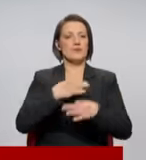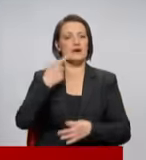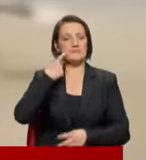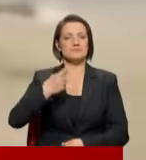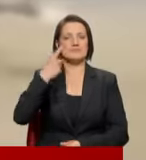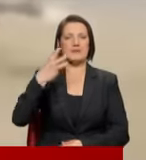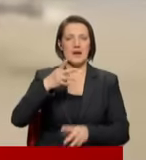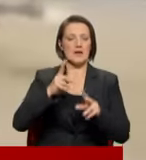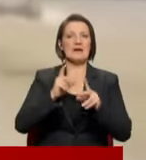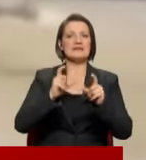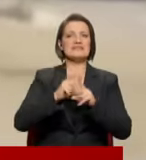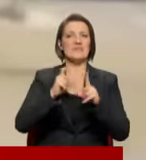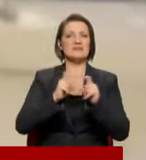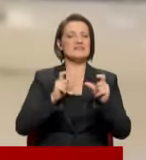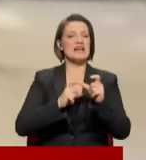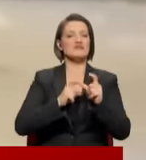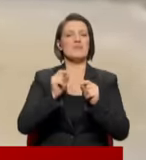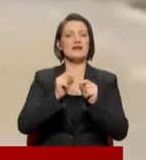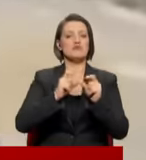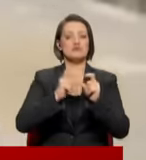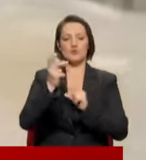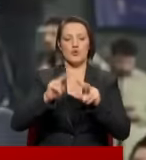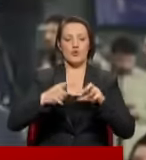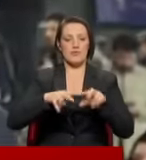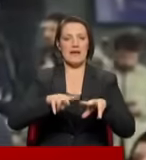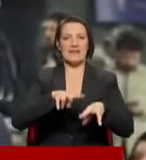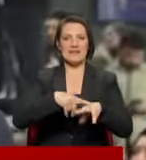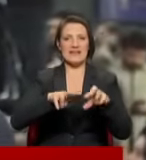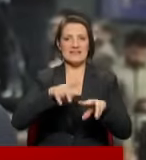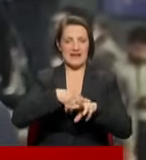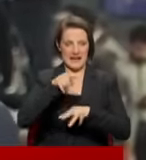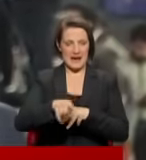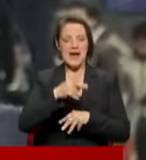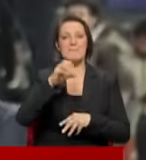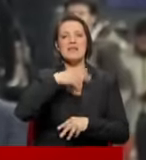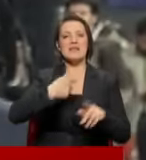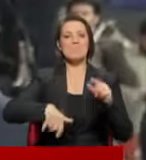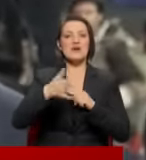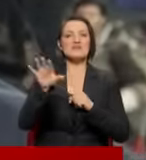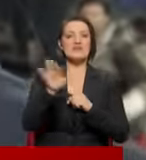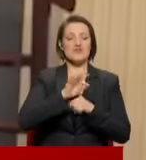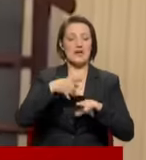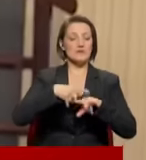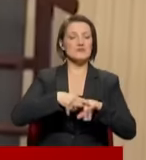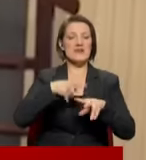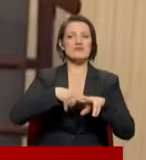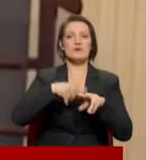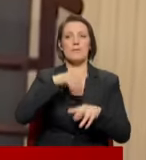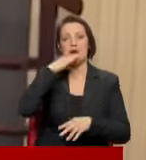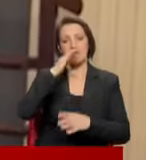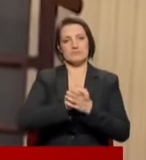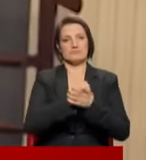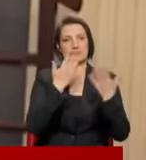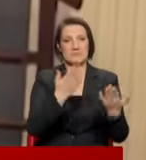Erdoğan damadı Selçuk Bayraktar'ın memleketi Sürmene'de belediye başkanı seçilen AK Partili Hüseyin Azizoğlu'nu arayıp bayramını